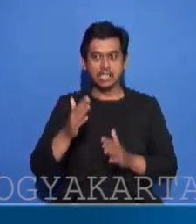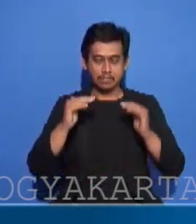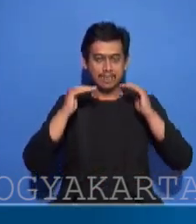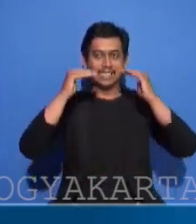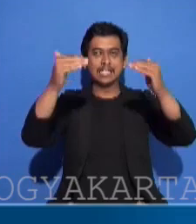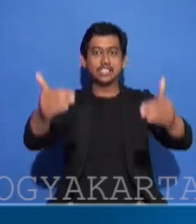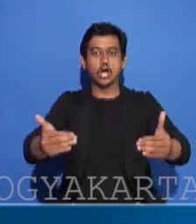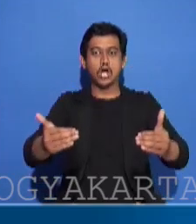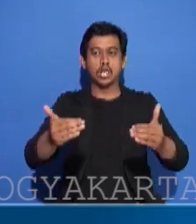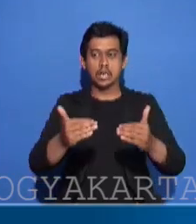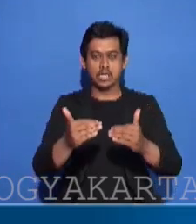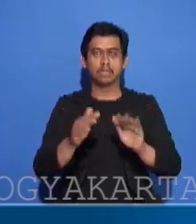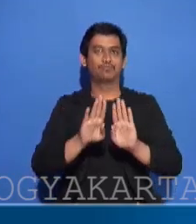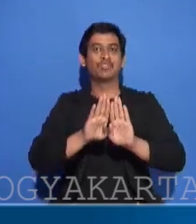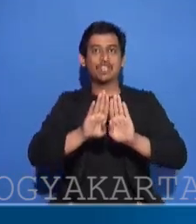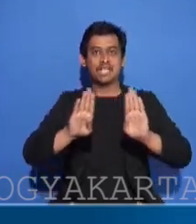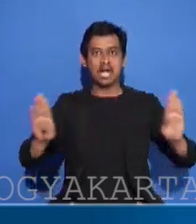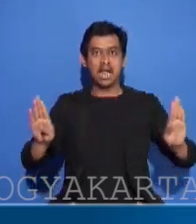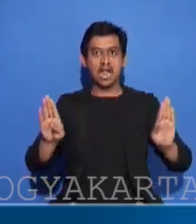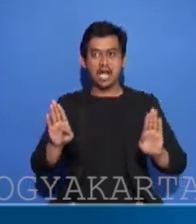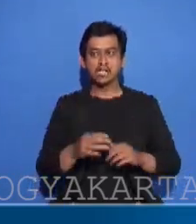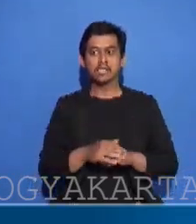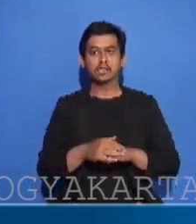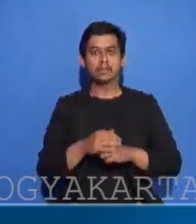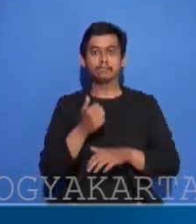dibuka ketua KONI DIY Jokowi